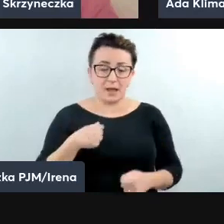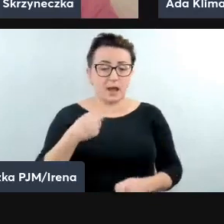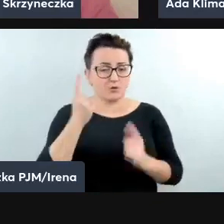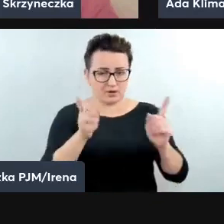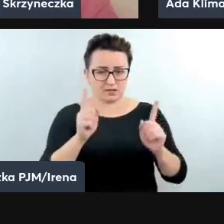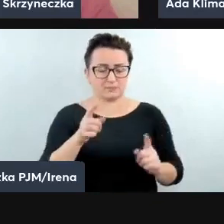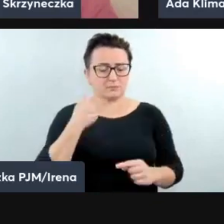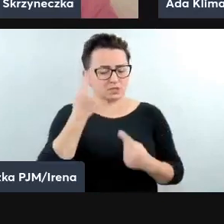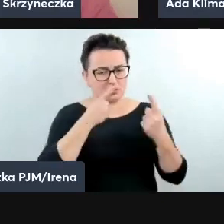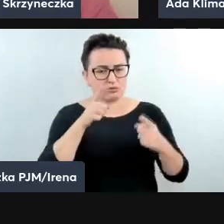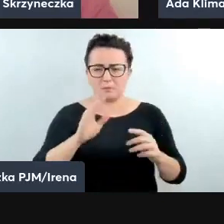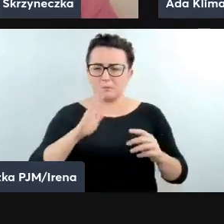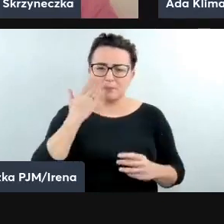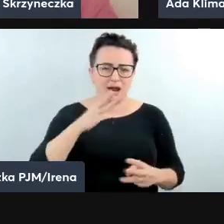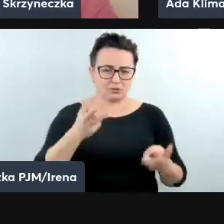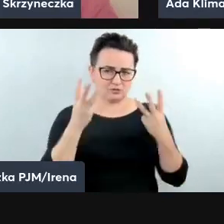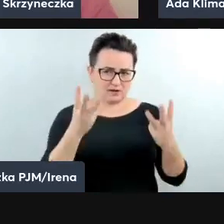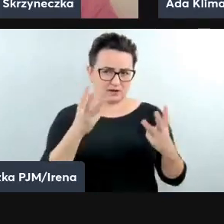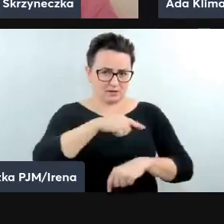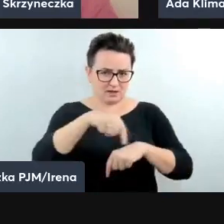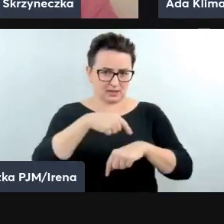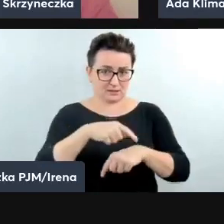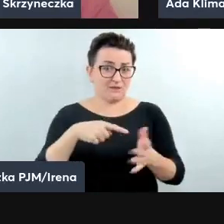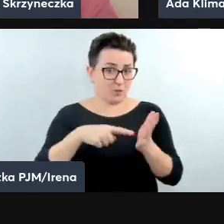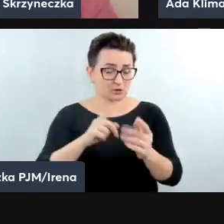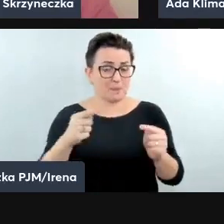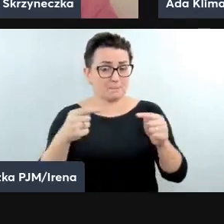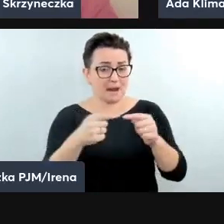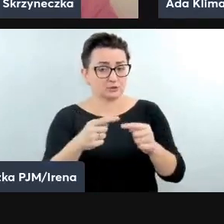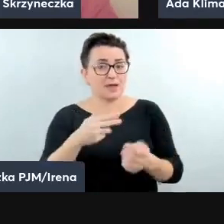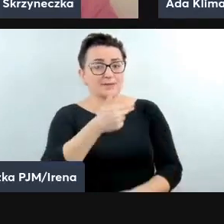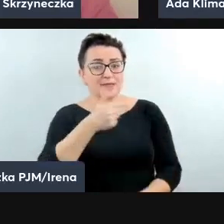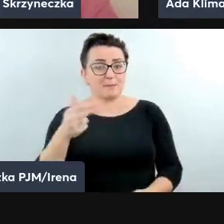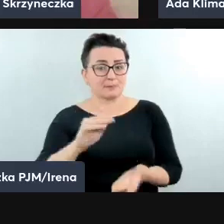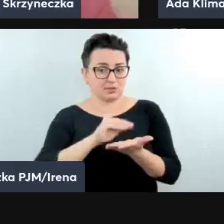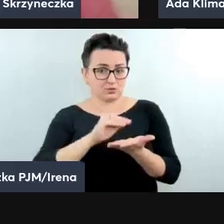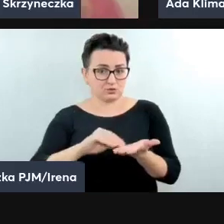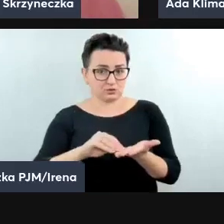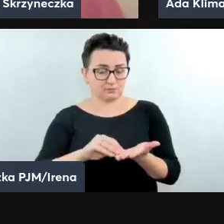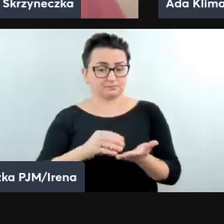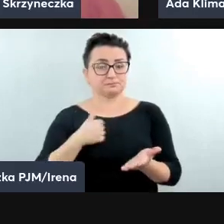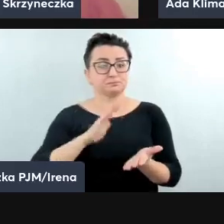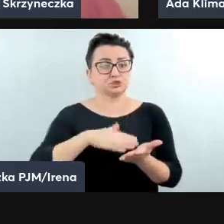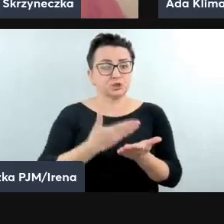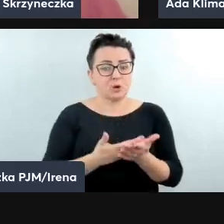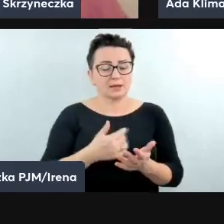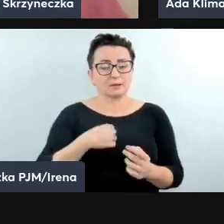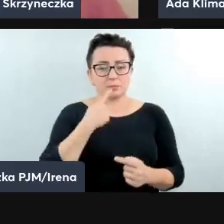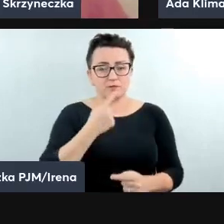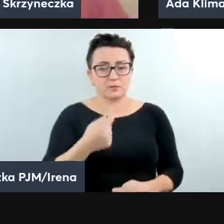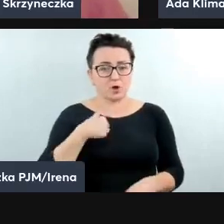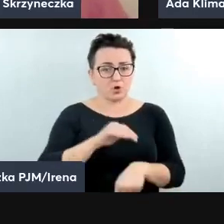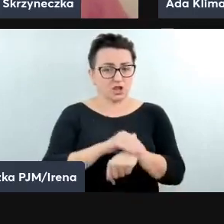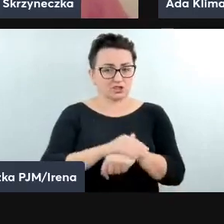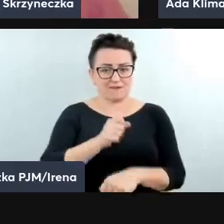będzie pasowało do tematu miesiączki, przywołuję przykład mojej koleżanki, z którą robiłam wywiad zresztą, o robieniu